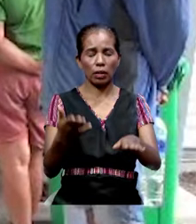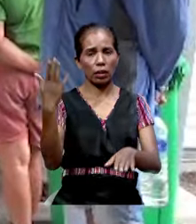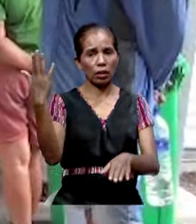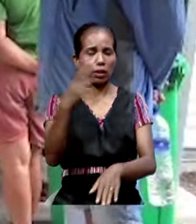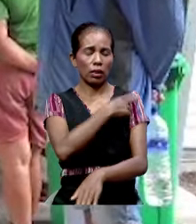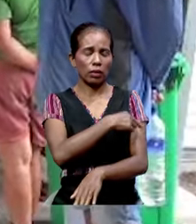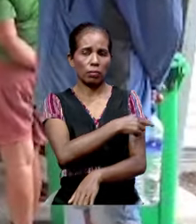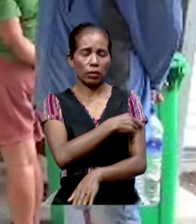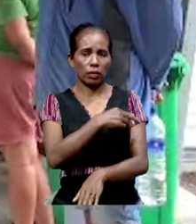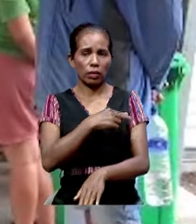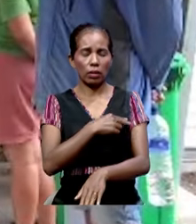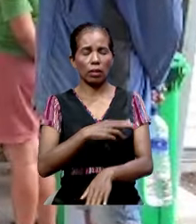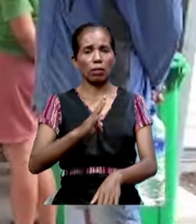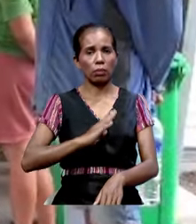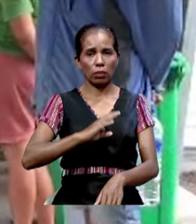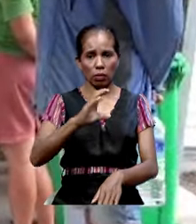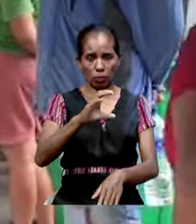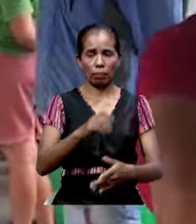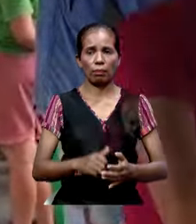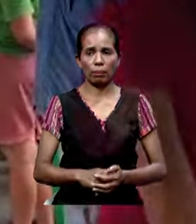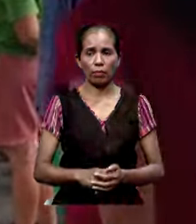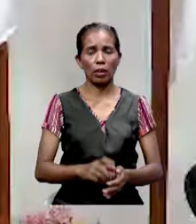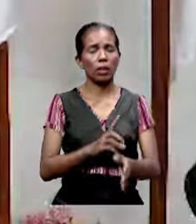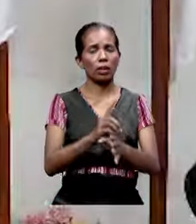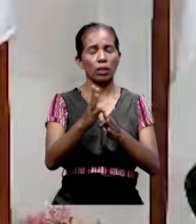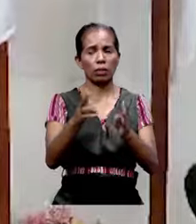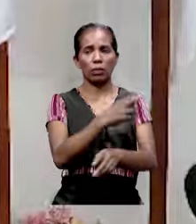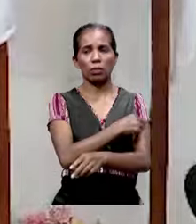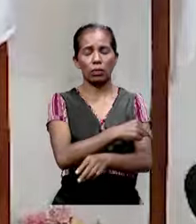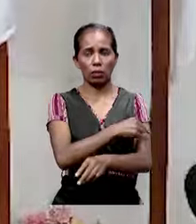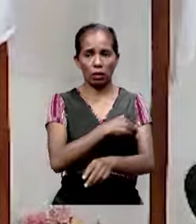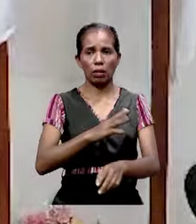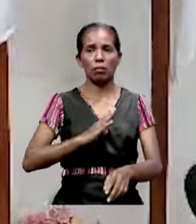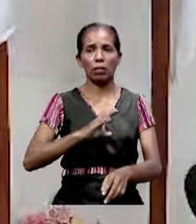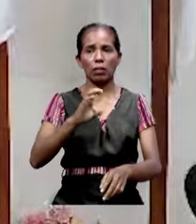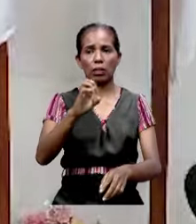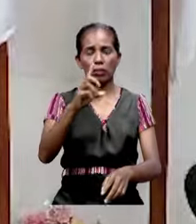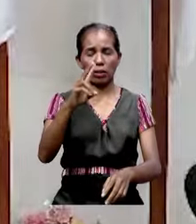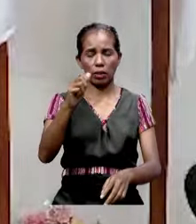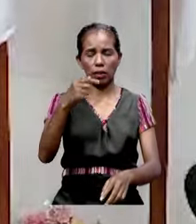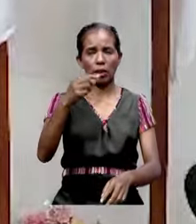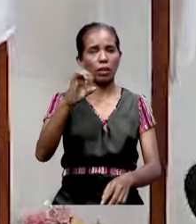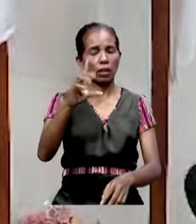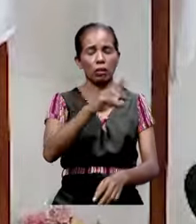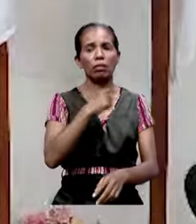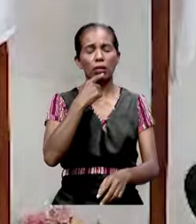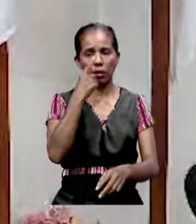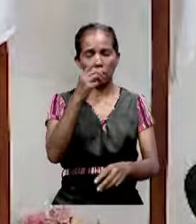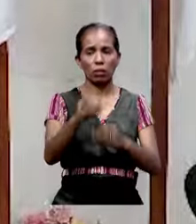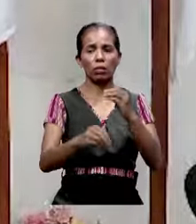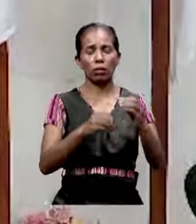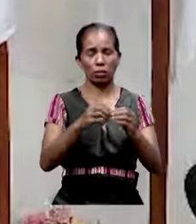Hospital Regional Eduardo Ximenes Baucau. Diretor Hospital Regional Baucau, Evangelino Roque Suárez Ateten,